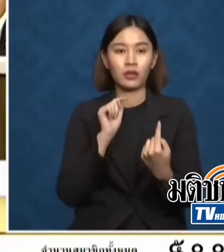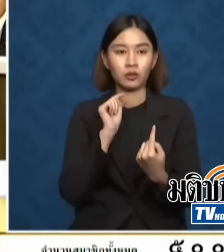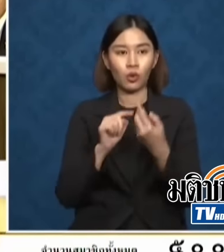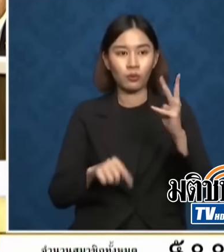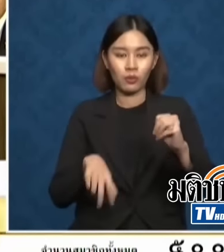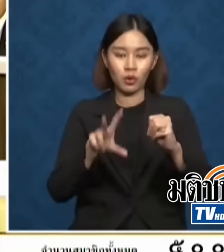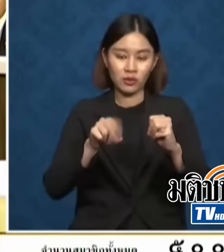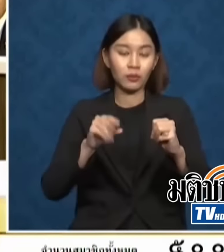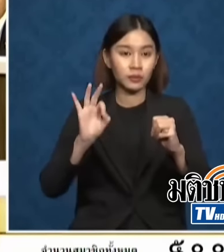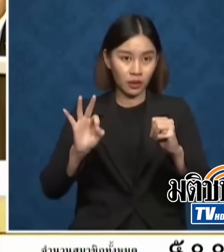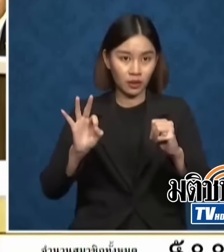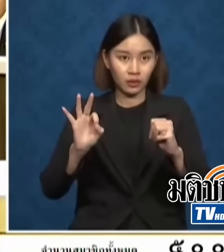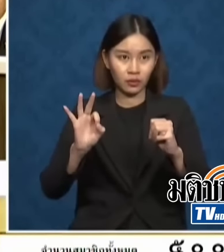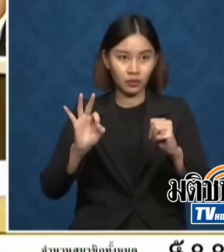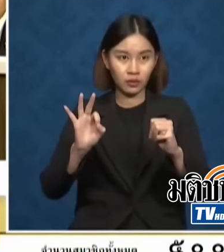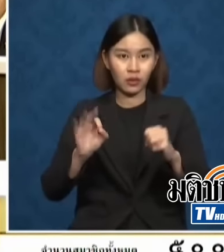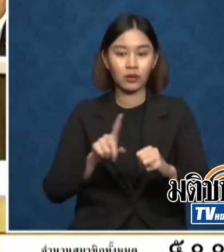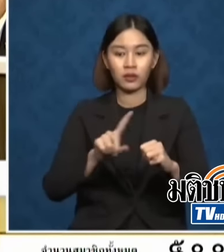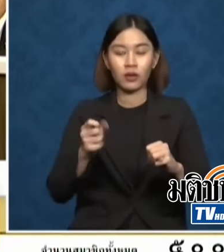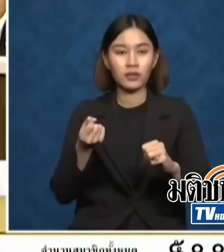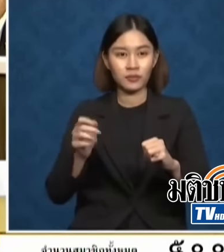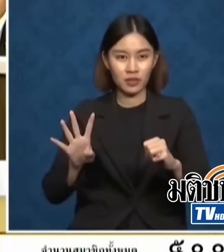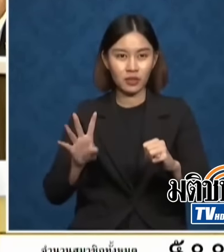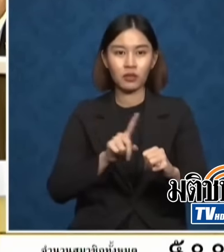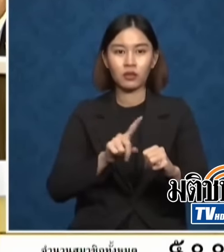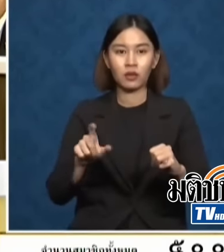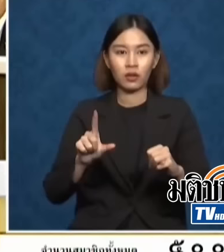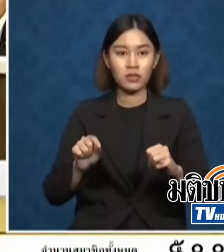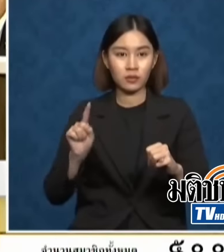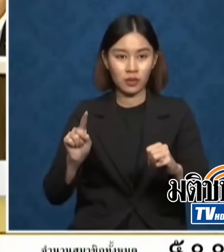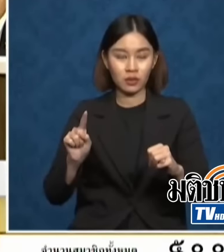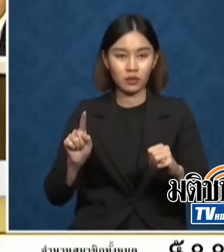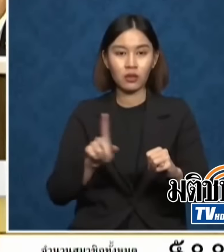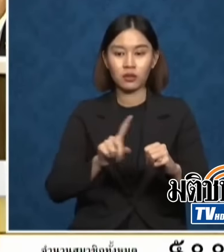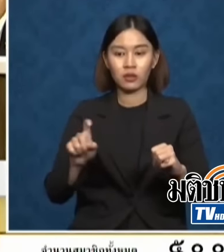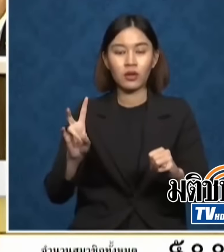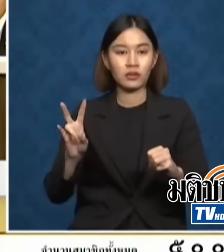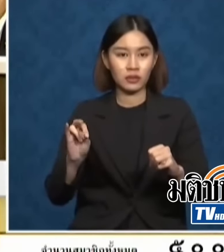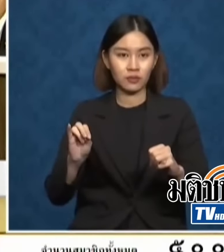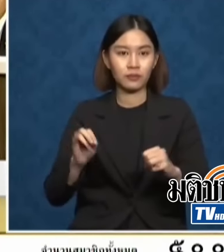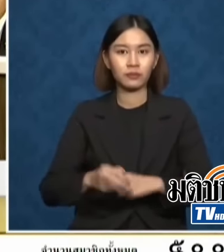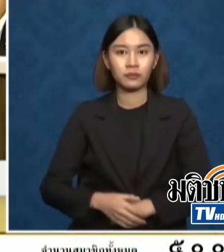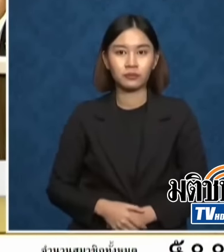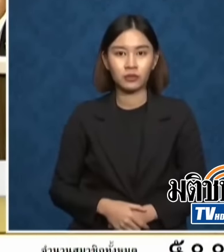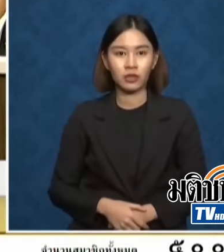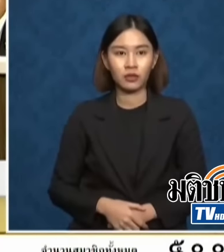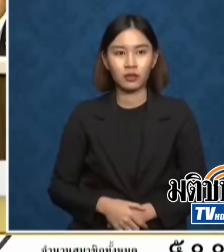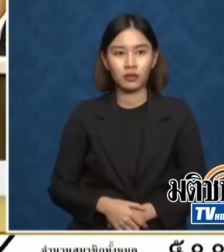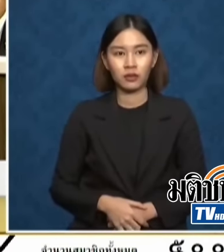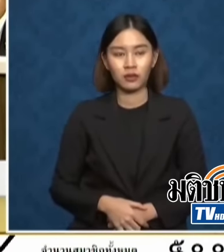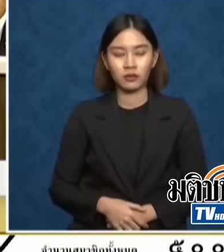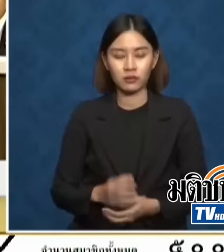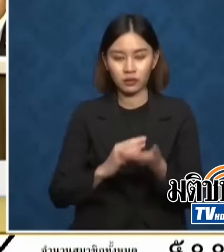รา39 114 121ถึง170เ